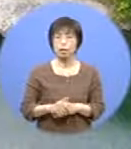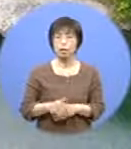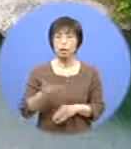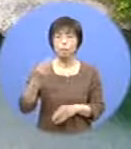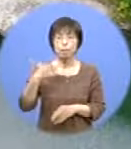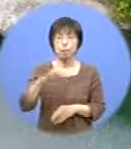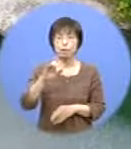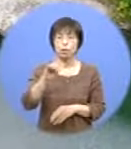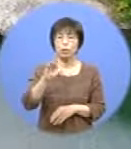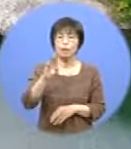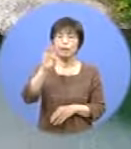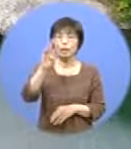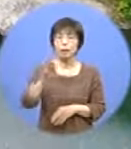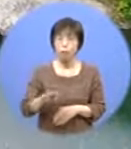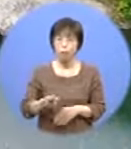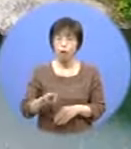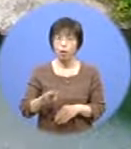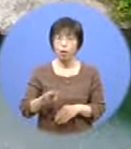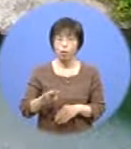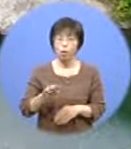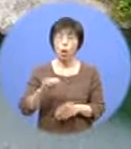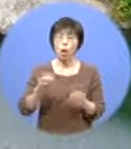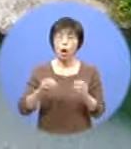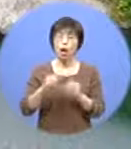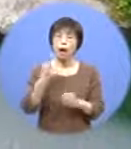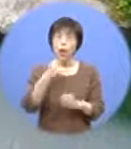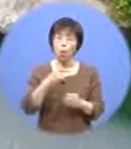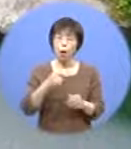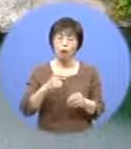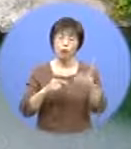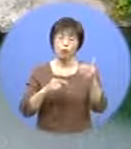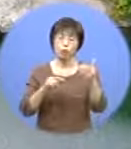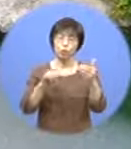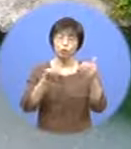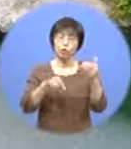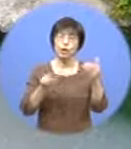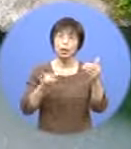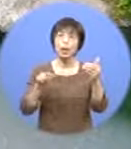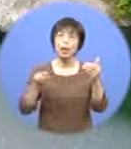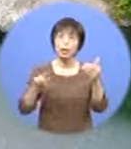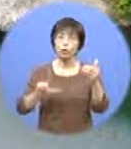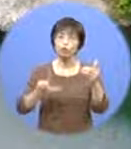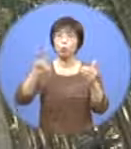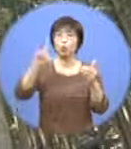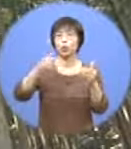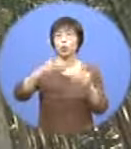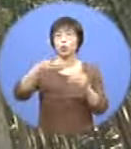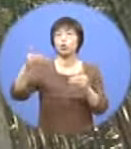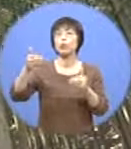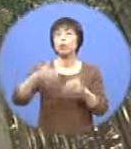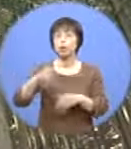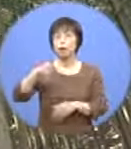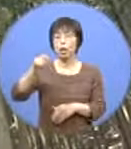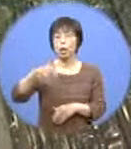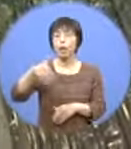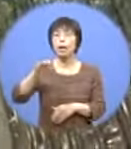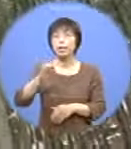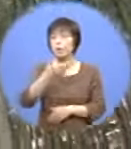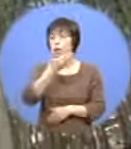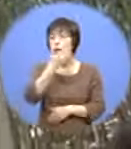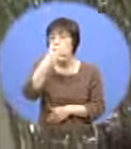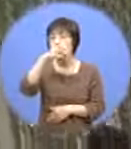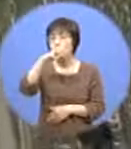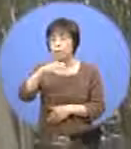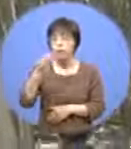引き川町の中心地である引き川の河口からおよそ9キロ上流にあり、大辺地の要所として発展